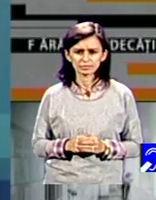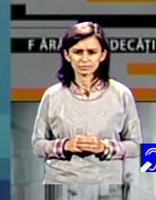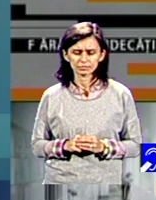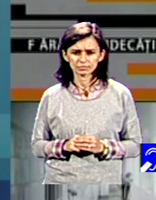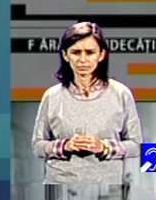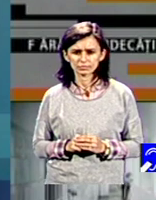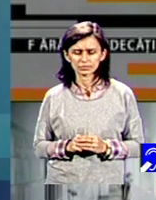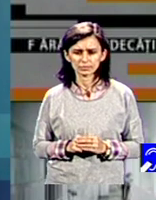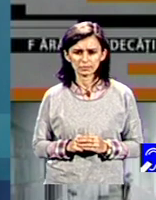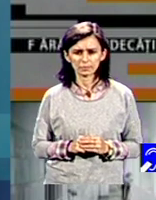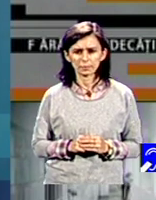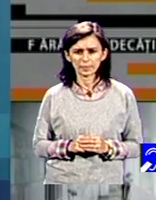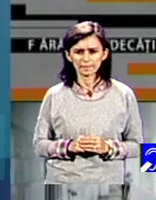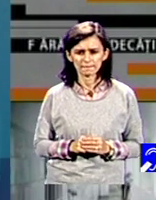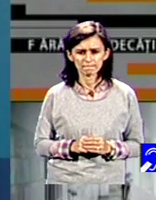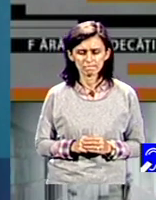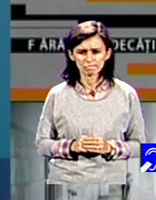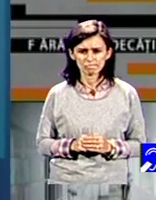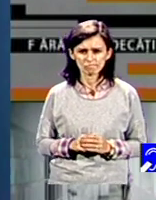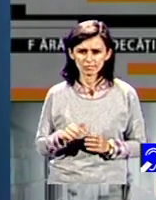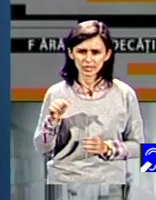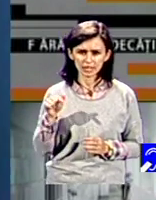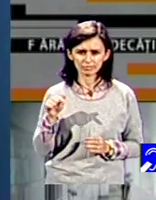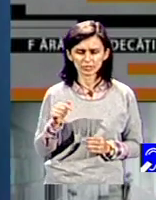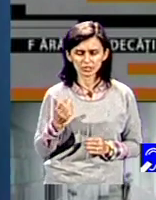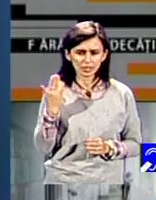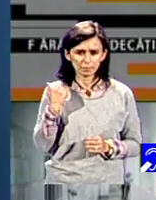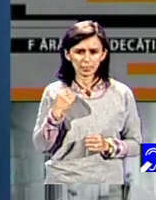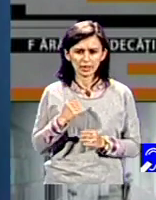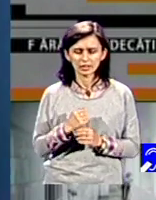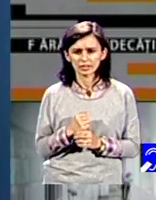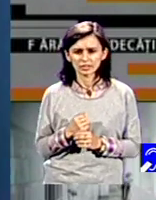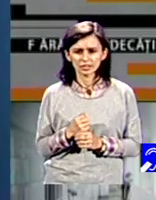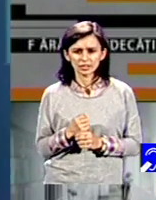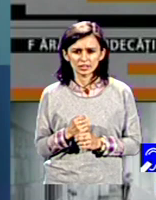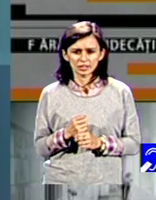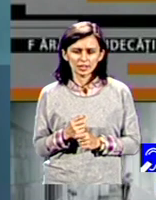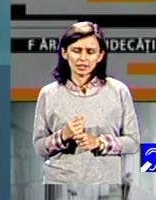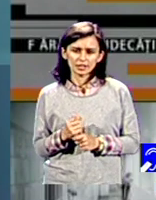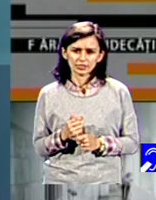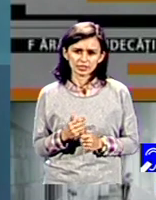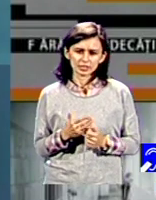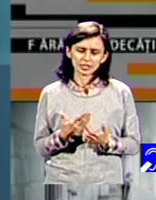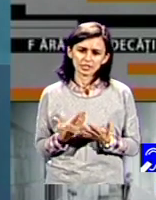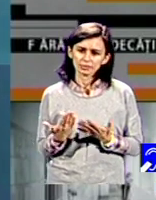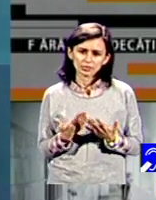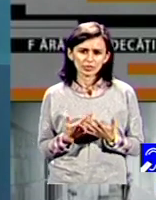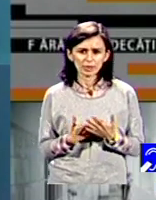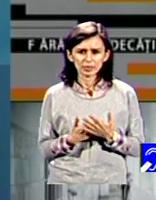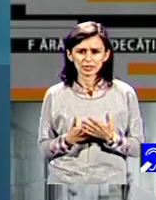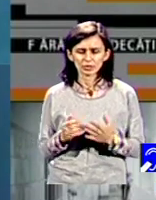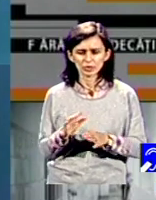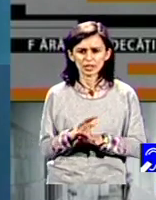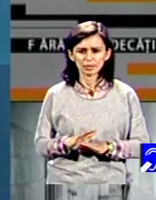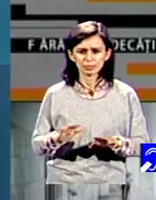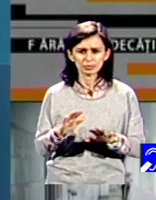acesta a fost un punct de referință pentru a spațiul public pentru media începând din